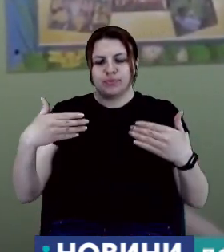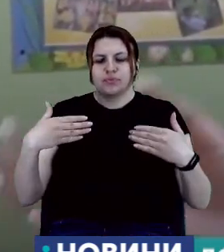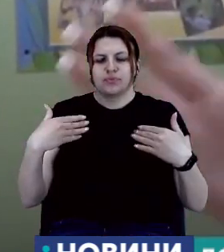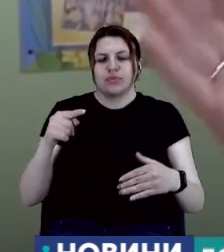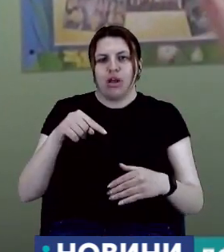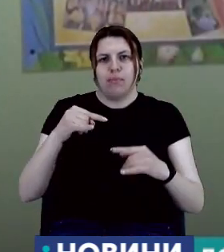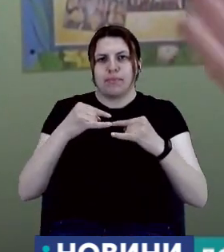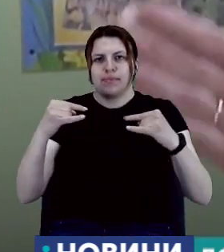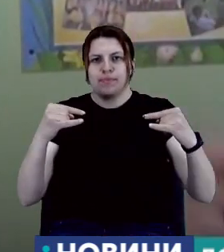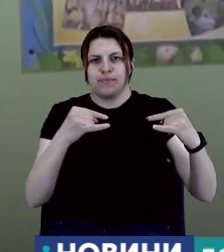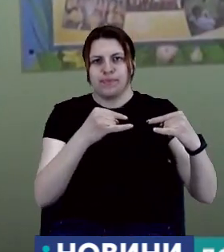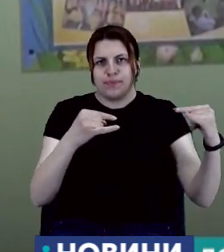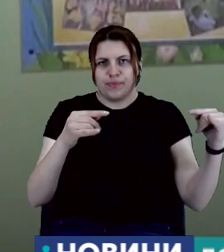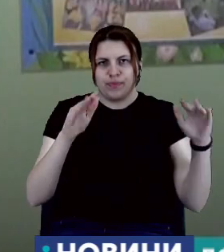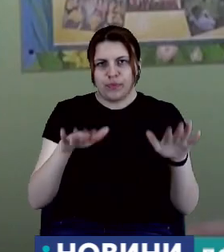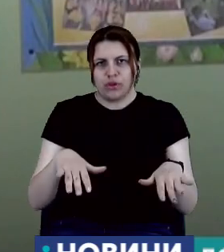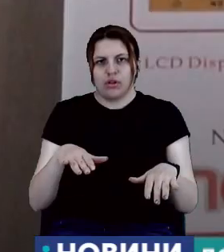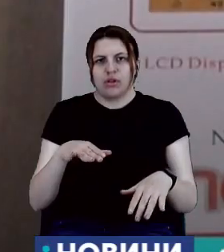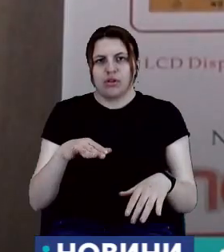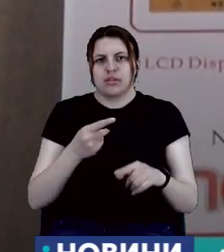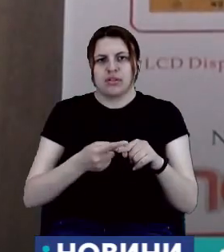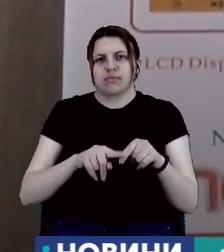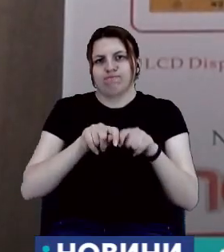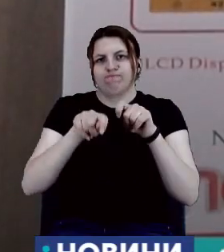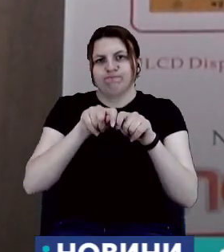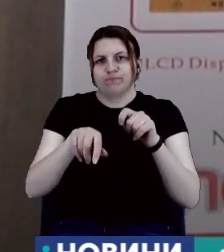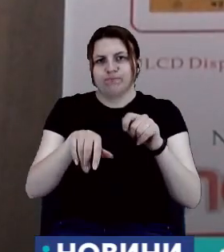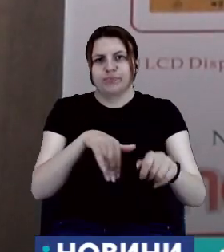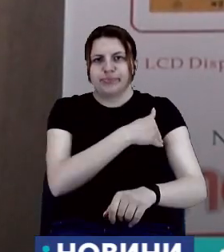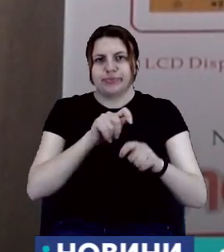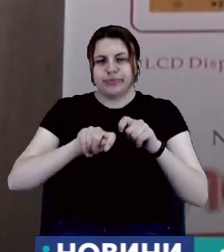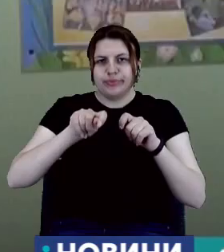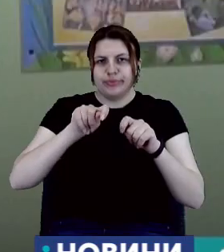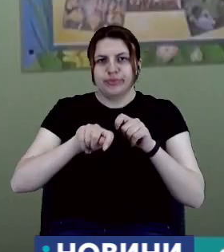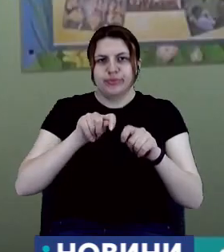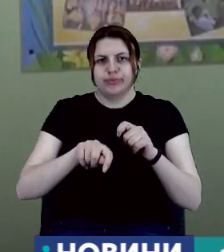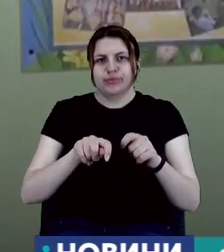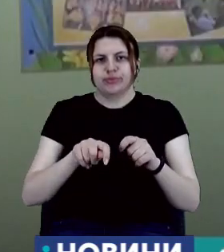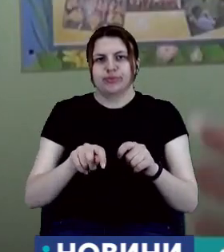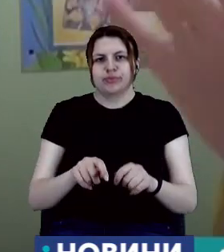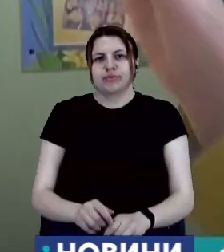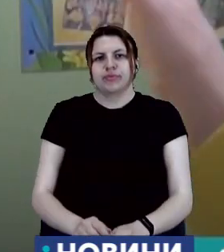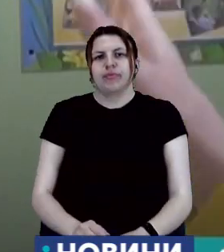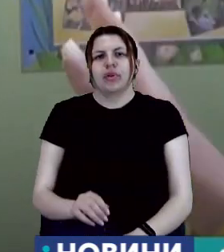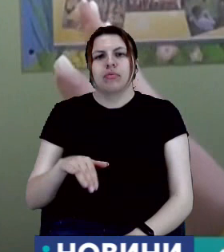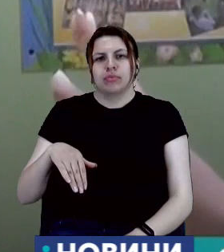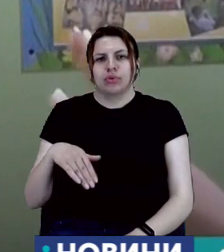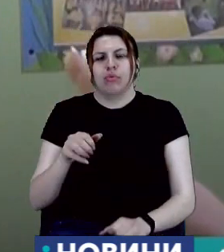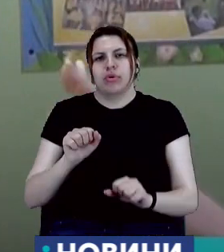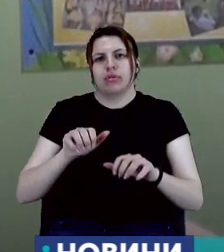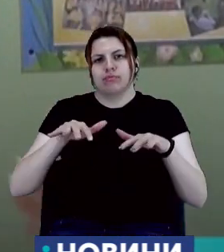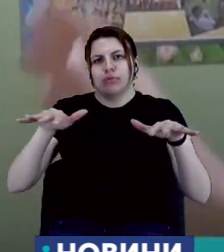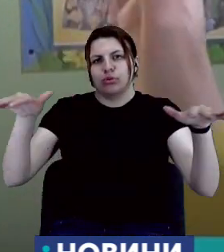столи. С температурной проводится температурный скрининг бесконтактным термометром. Затем они расходятся по